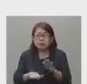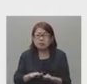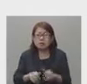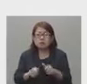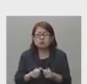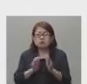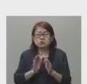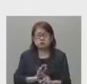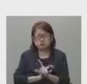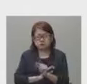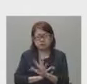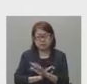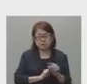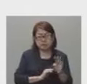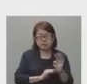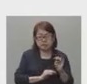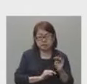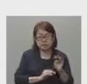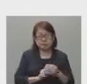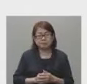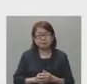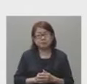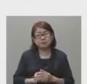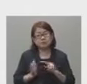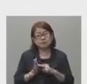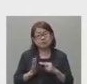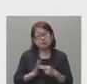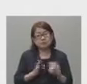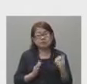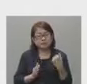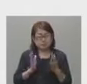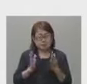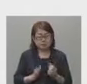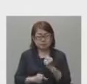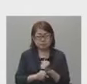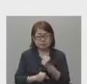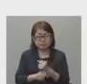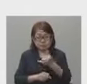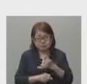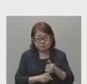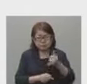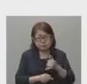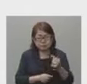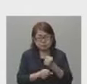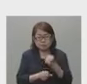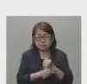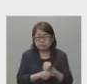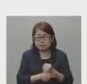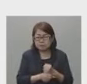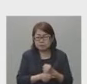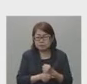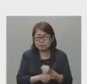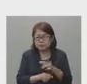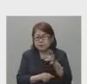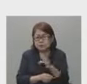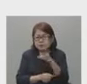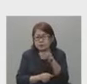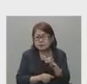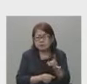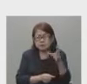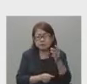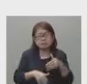ละ 25-40 คนนั่นหมายความว่ามีบุคลากรที่ออกปฏิบัติการ IO คุกคามประชาชนคอยยุยง